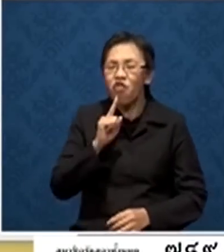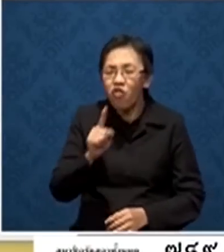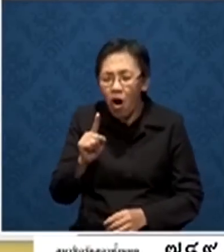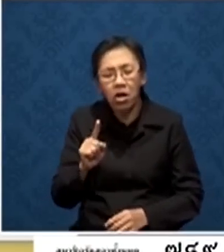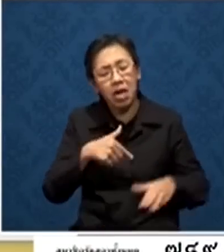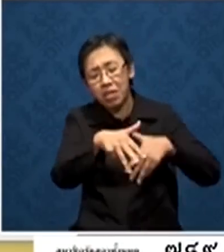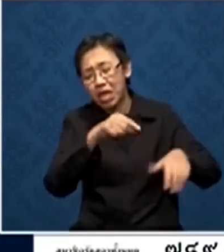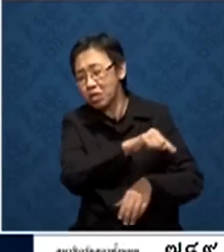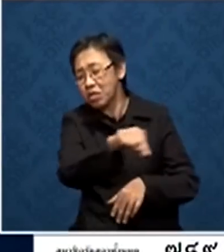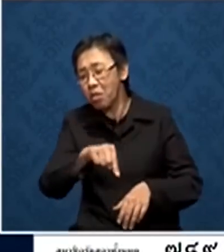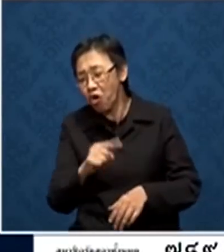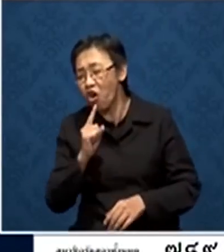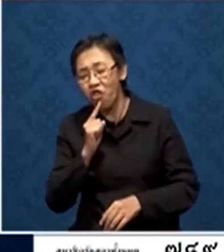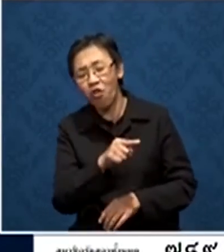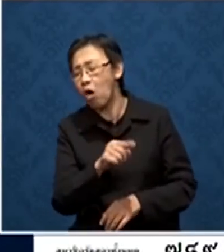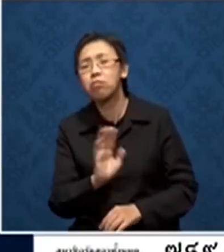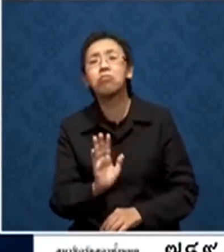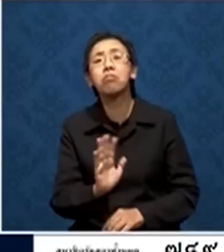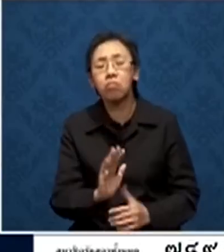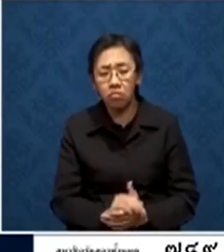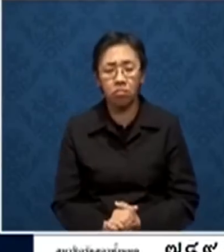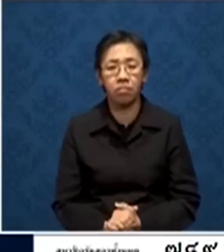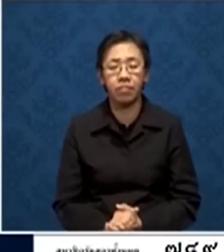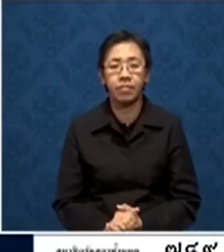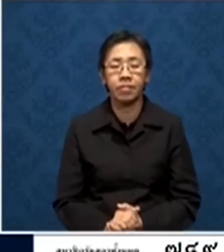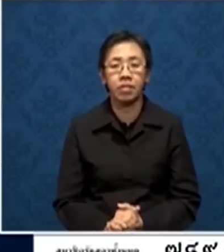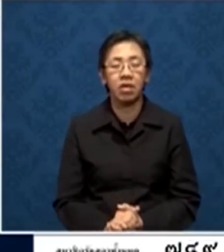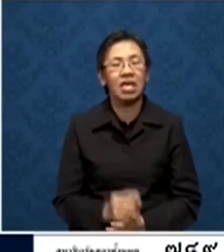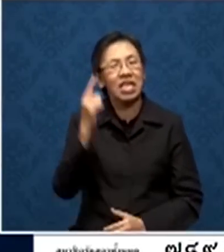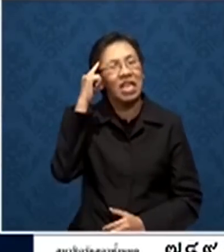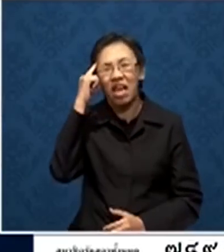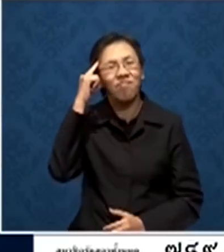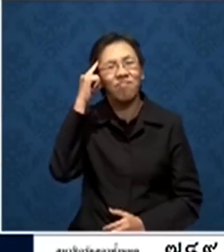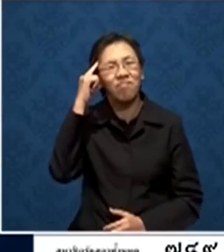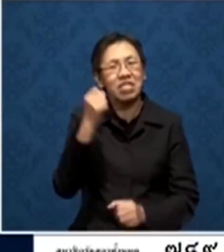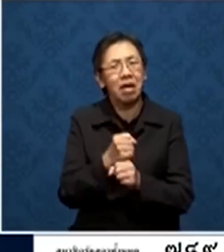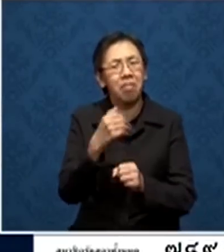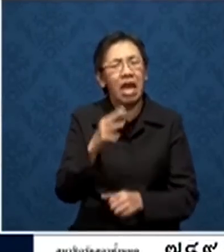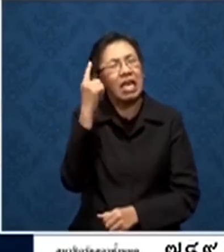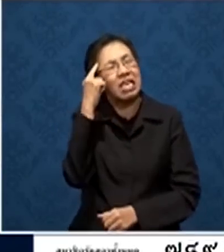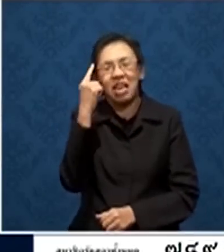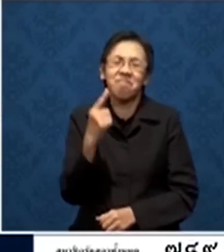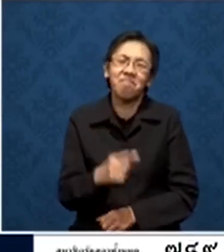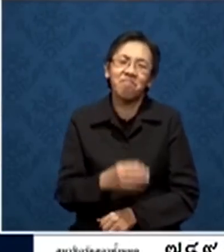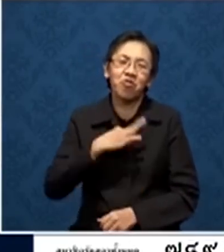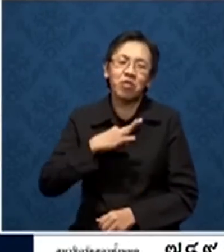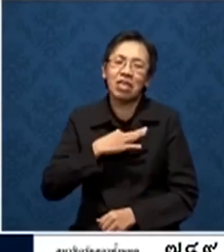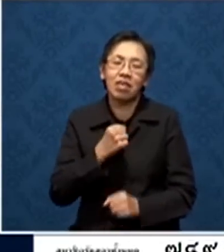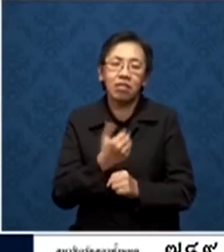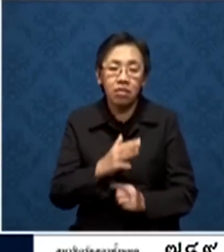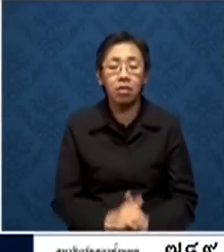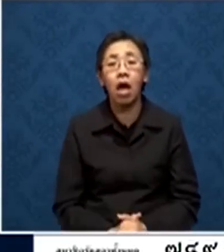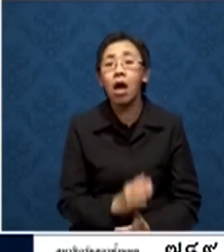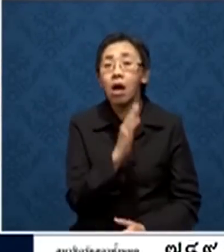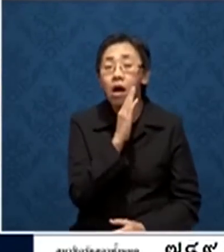คนในคนของท่านล่ะครับมันเป็นไปไม่ได้เลยนะครับแล้วท่านลองนึกภาพจับตาต่อ